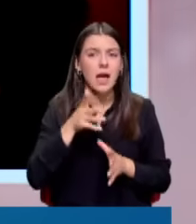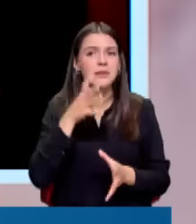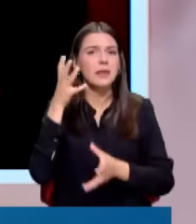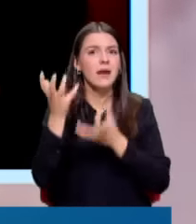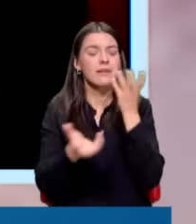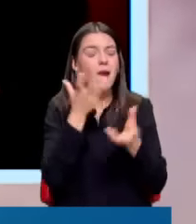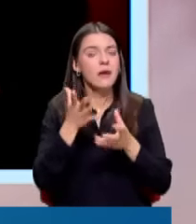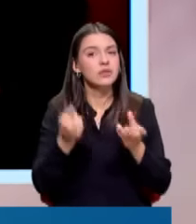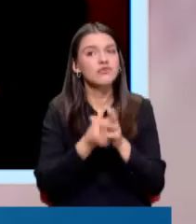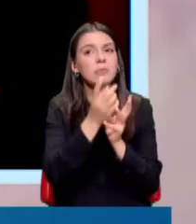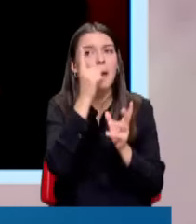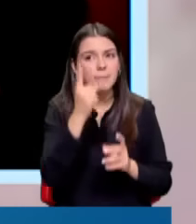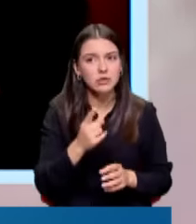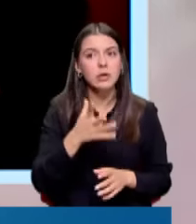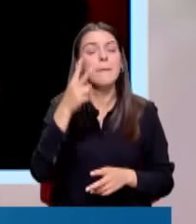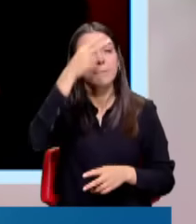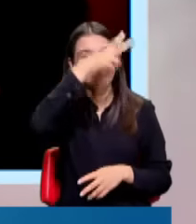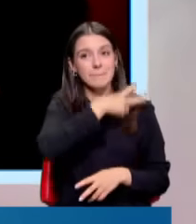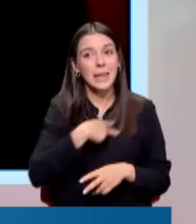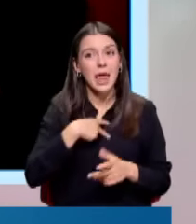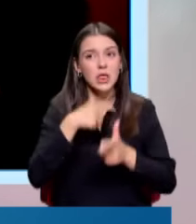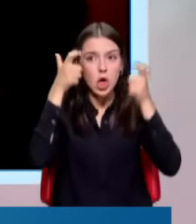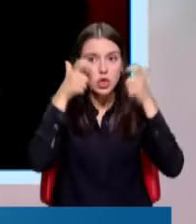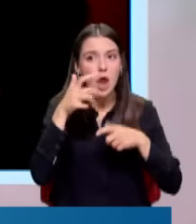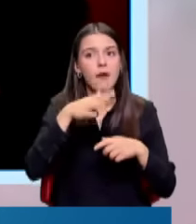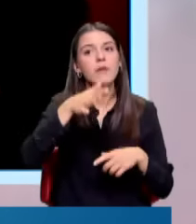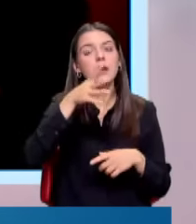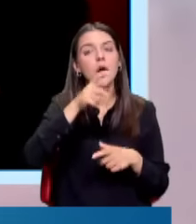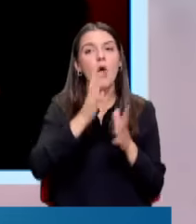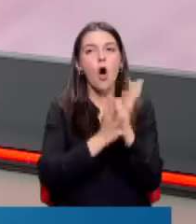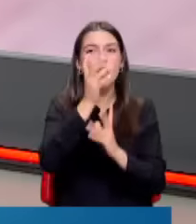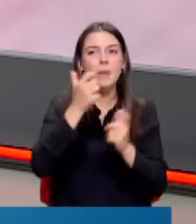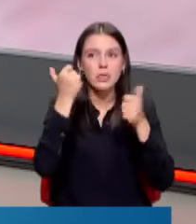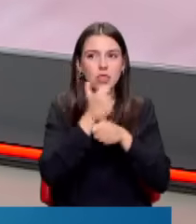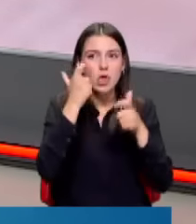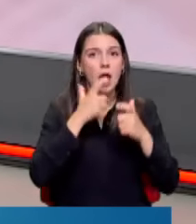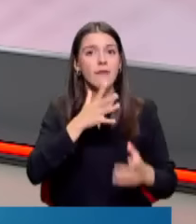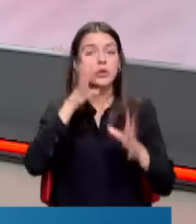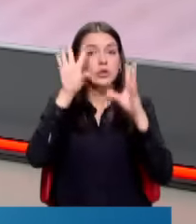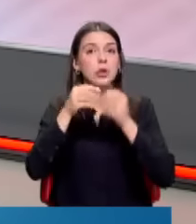havadan ve karadan yangınların söndürülmesi için mücadeleye devam ediyor diyor